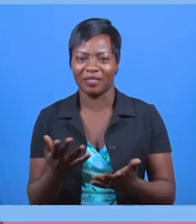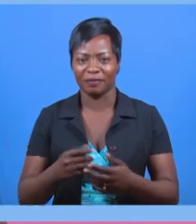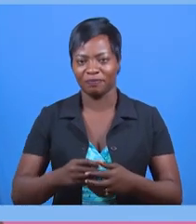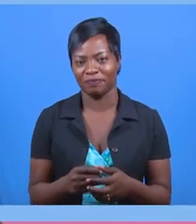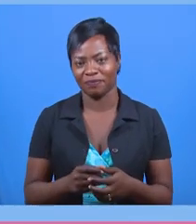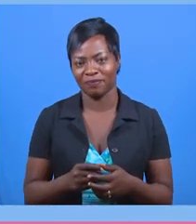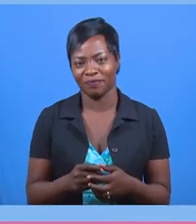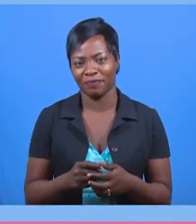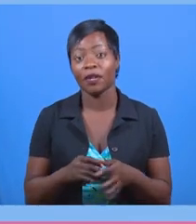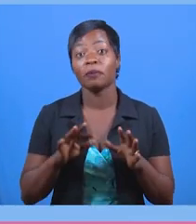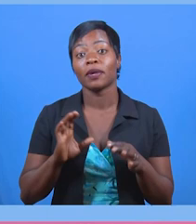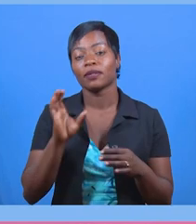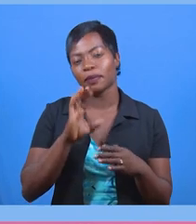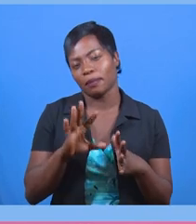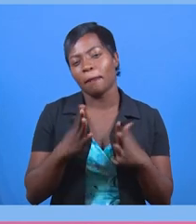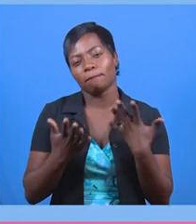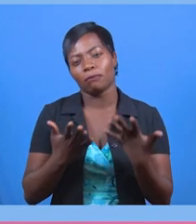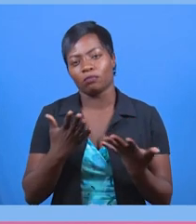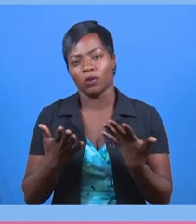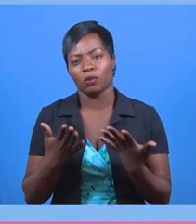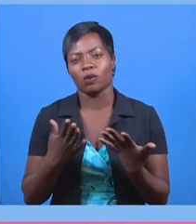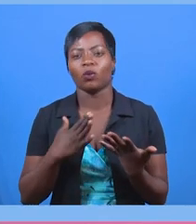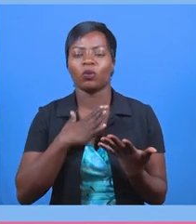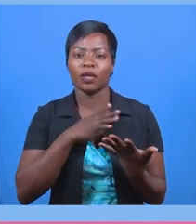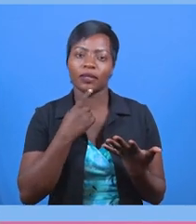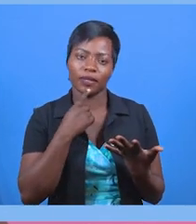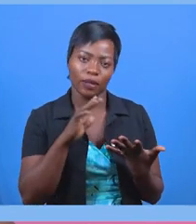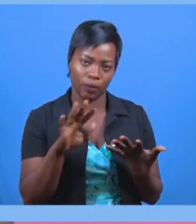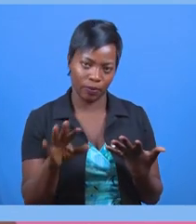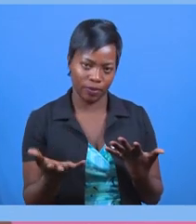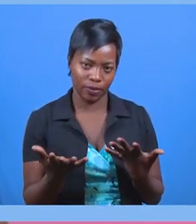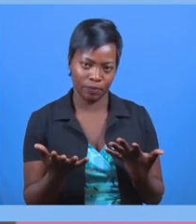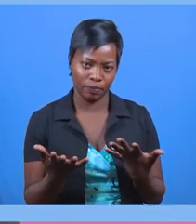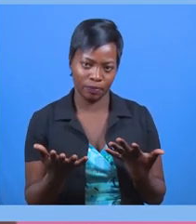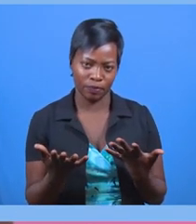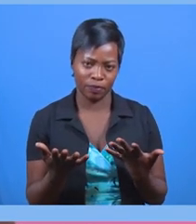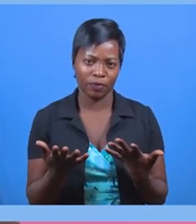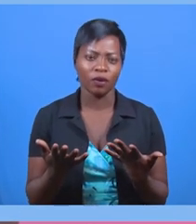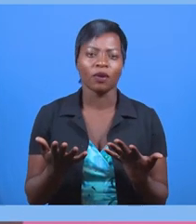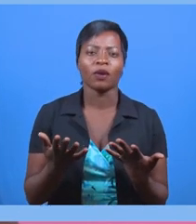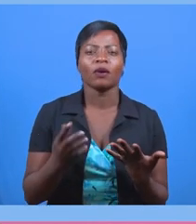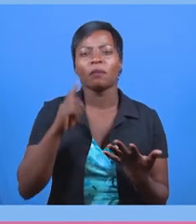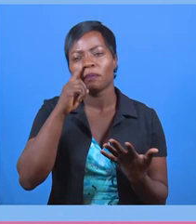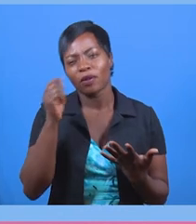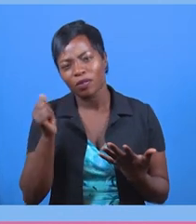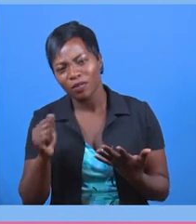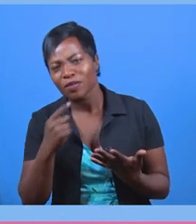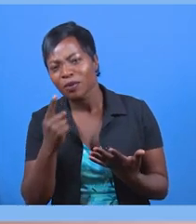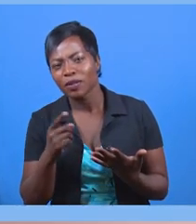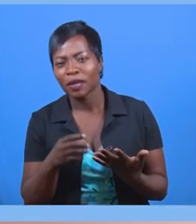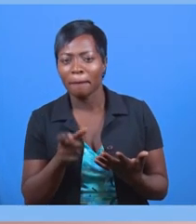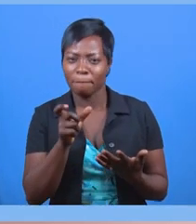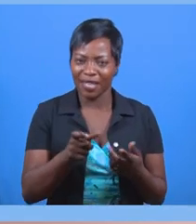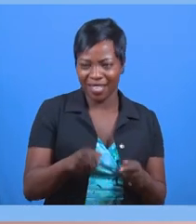Chisamba ndoda kuti ndi rovedzere kuti vakuru vedu vakati kandiro kanenda kunobva